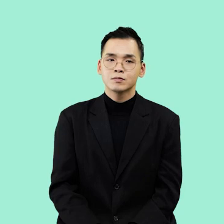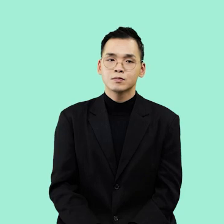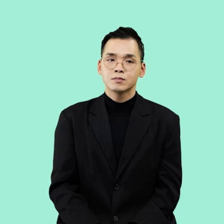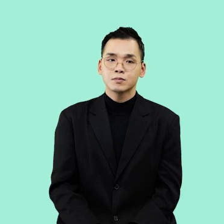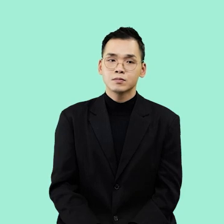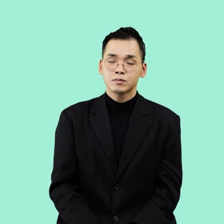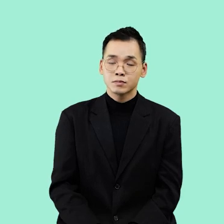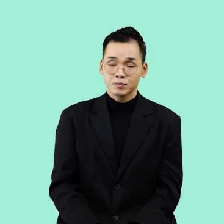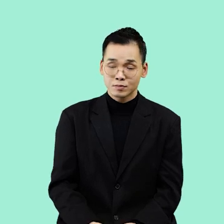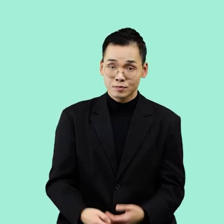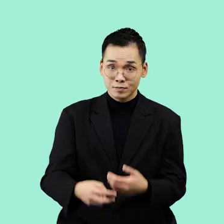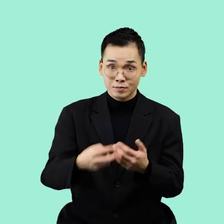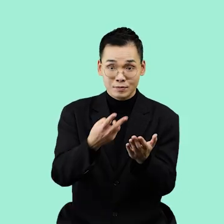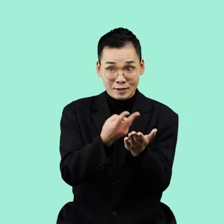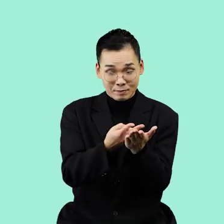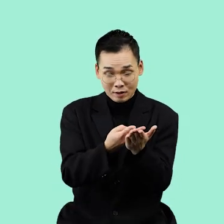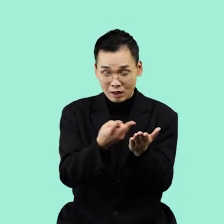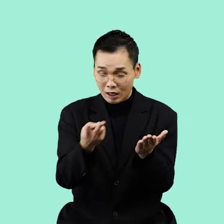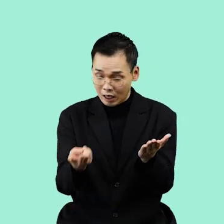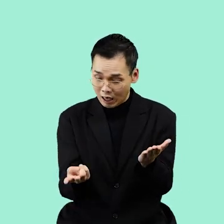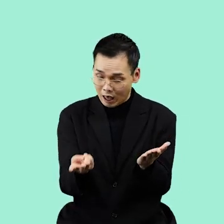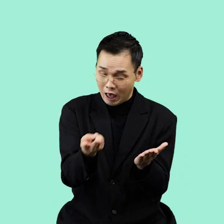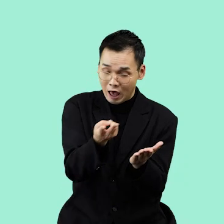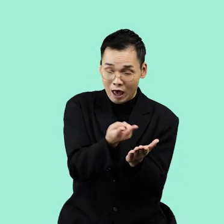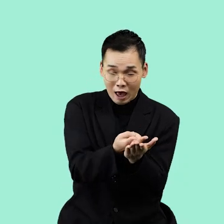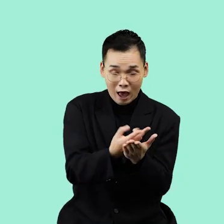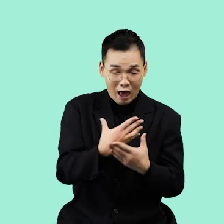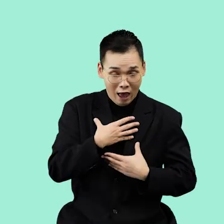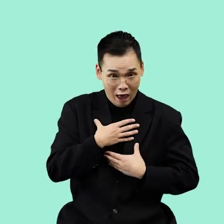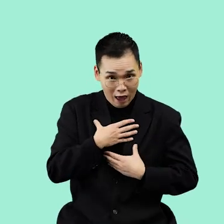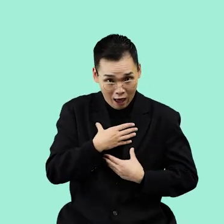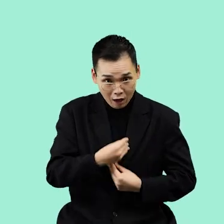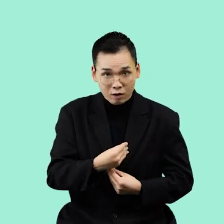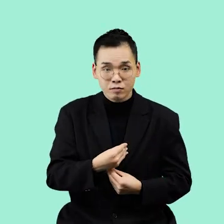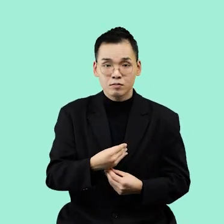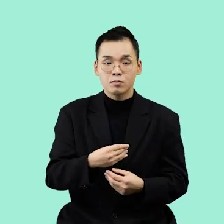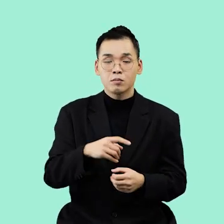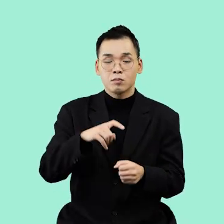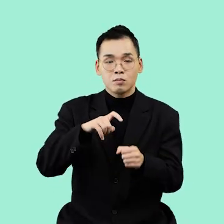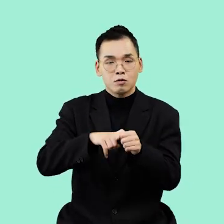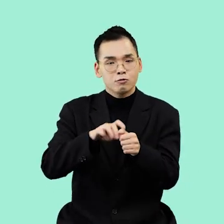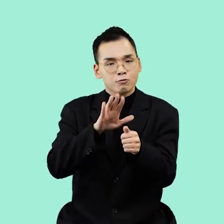환자가 침대까지 안전하게 올라갈 수 있도록 지원합니다.